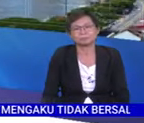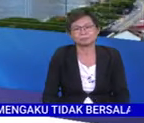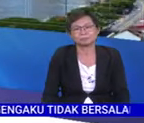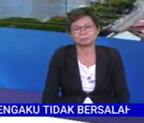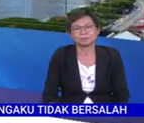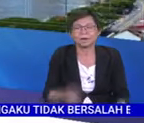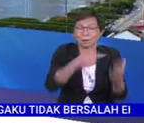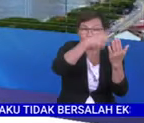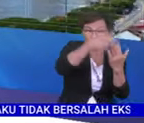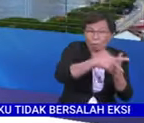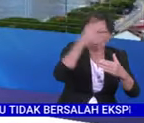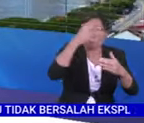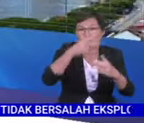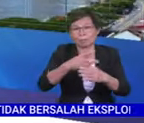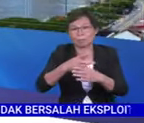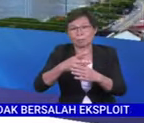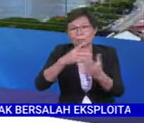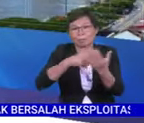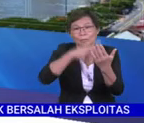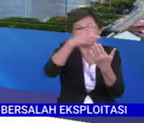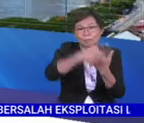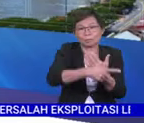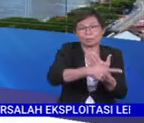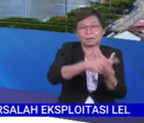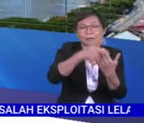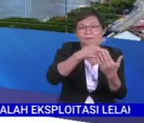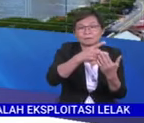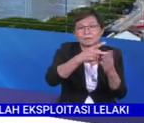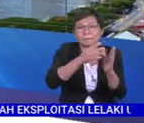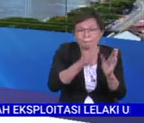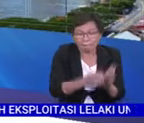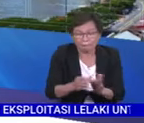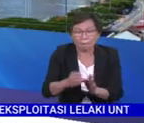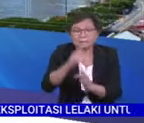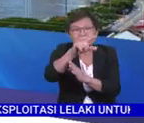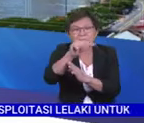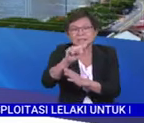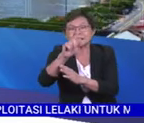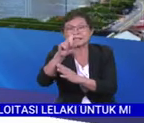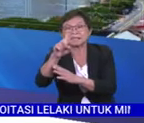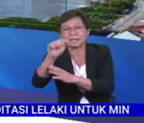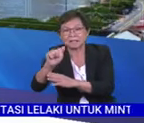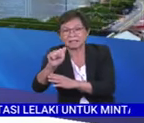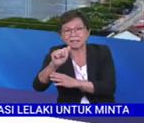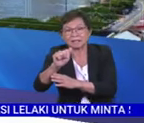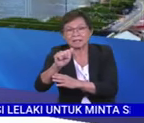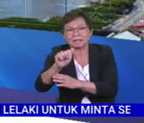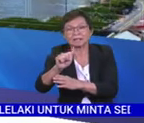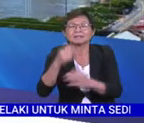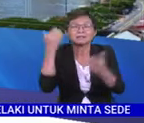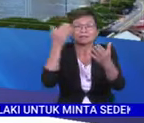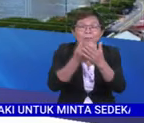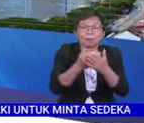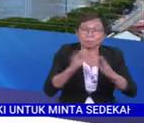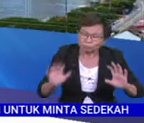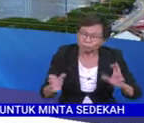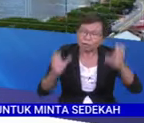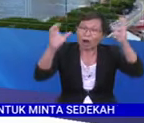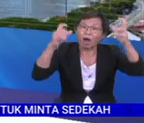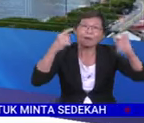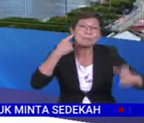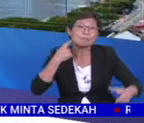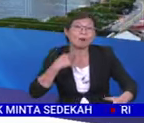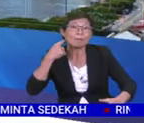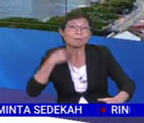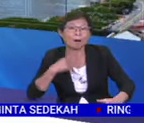inisiatif gagasan anak Dayak Sarawak zedxe dalam usaha memberi konsep baru menjelang sambutan hari Gawai Dayak